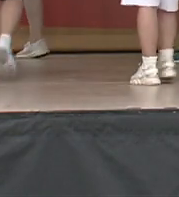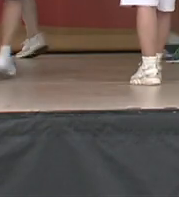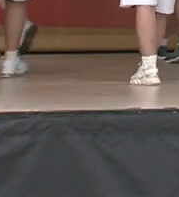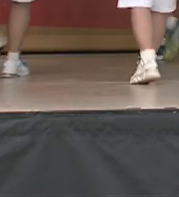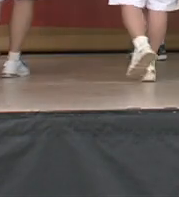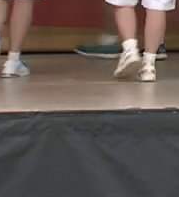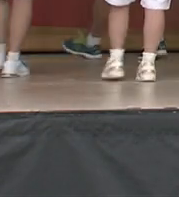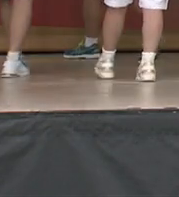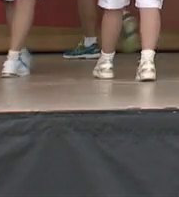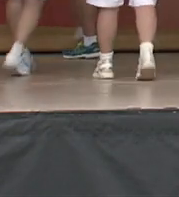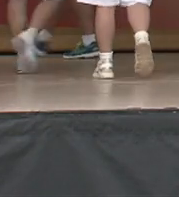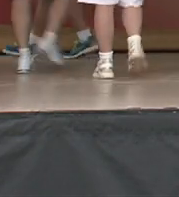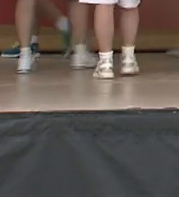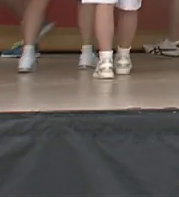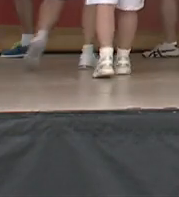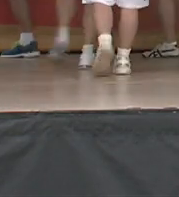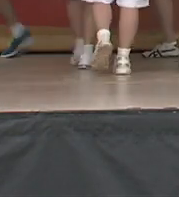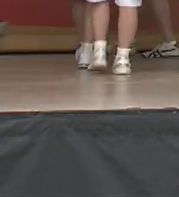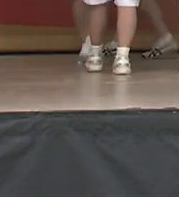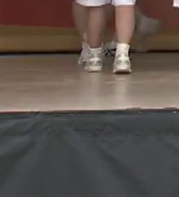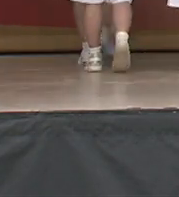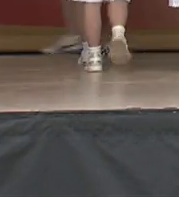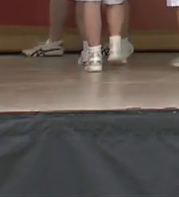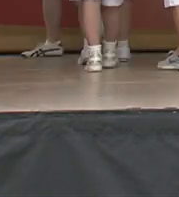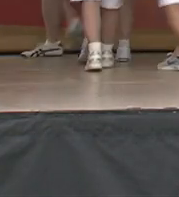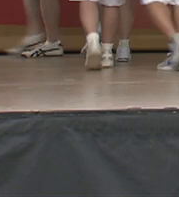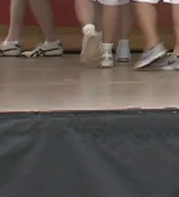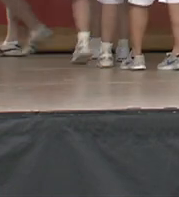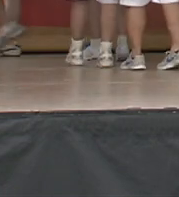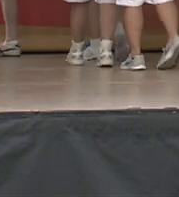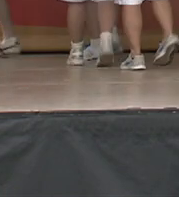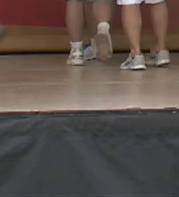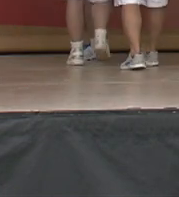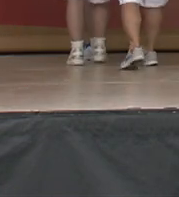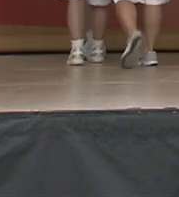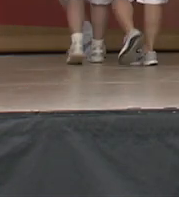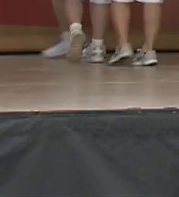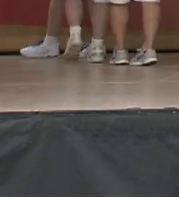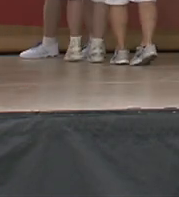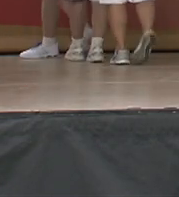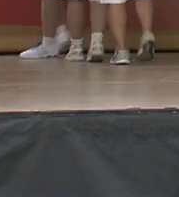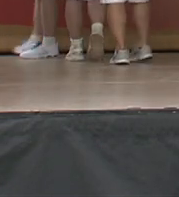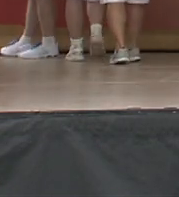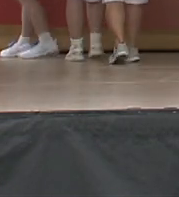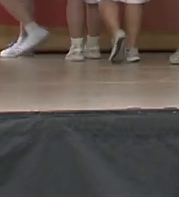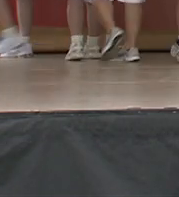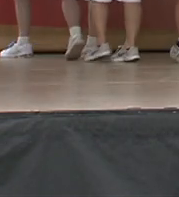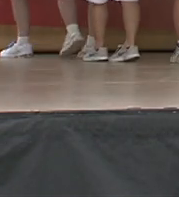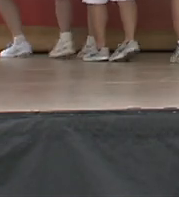それでは次の区間のトーチキスの準備が整うまで今しばらくお待ちください。